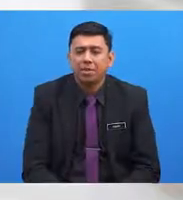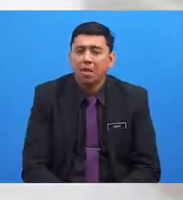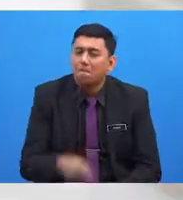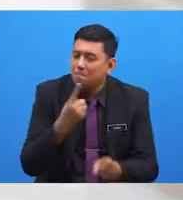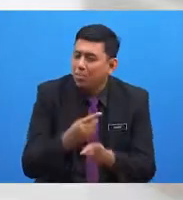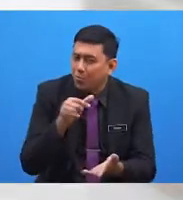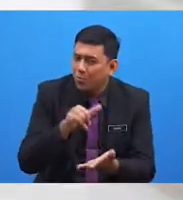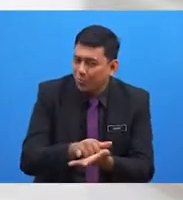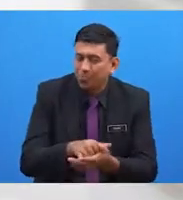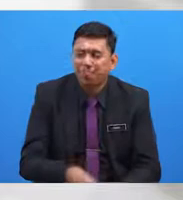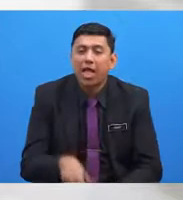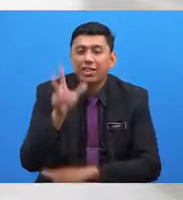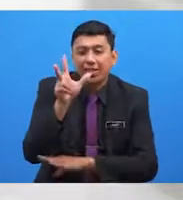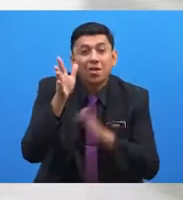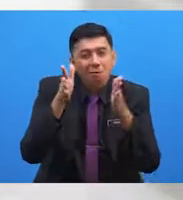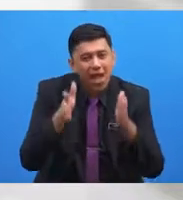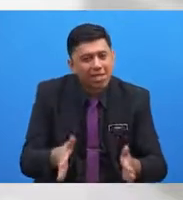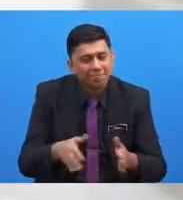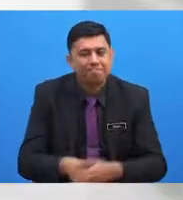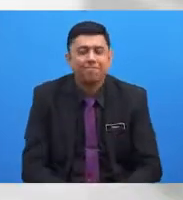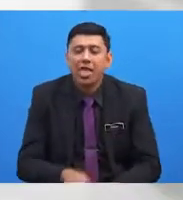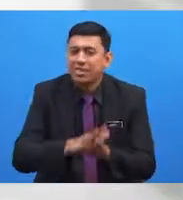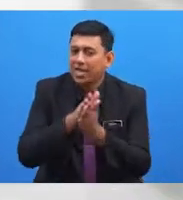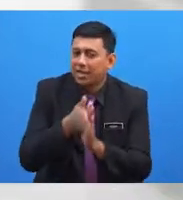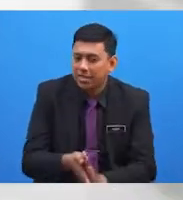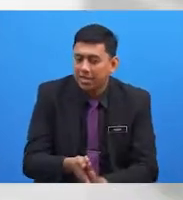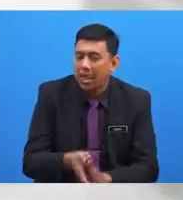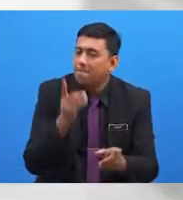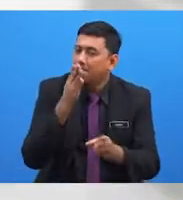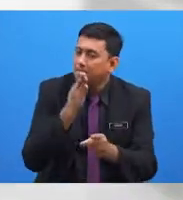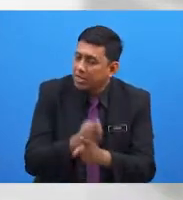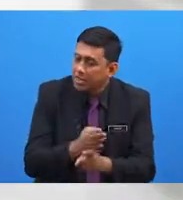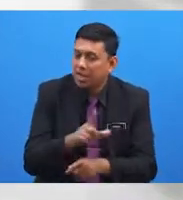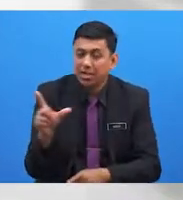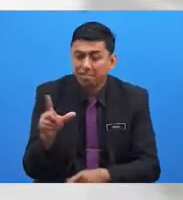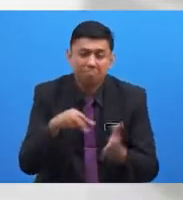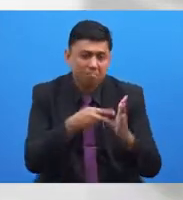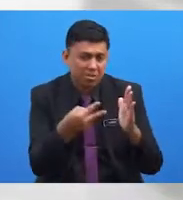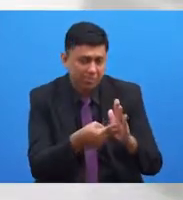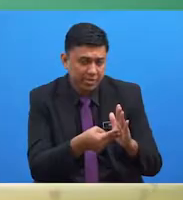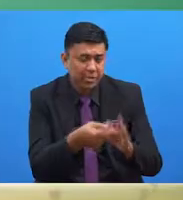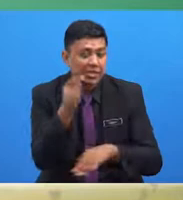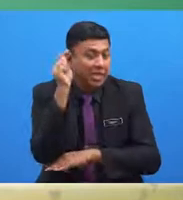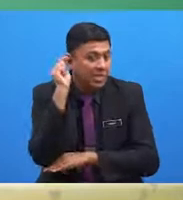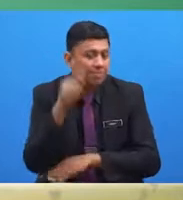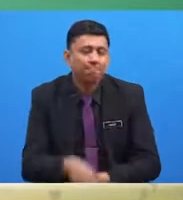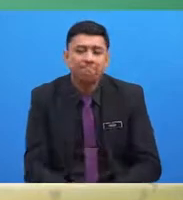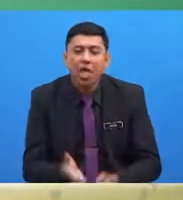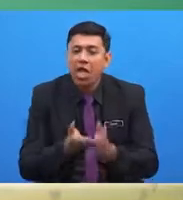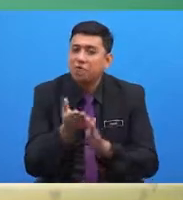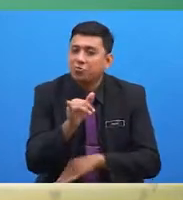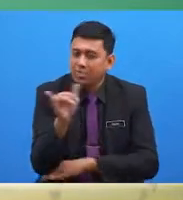Betul tu. 3 orang kan? Jadi, benarlah dengan definisi yang dinyatakan.